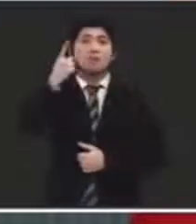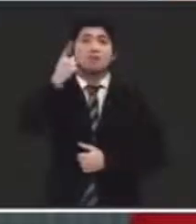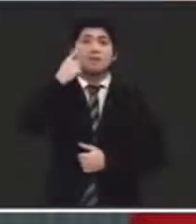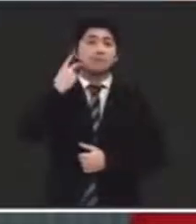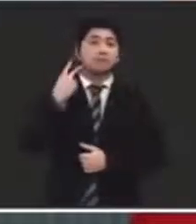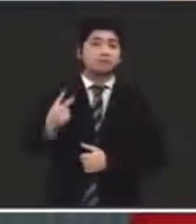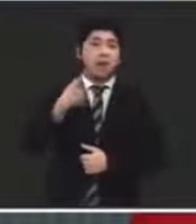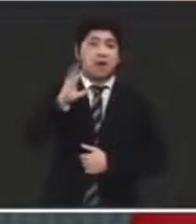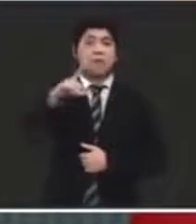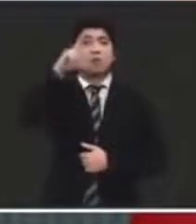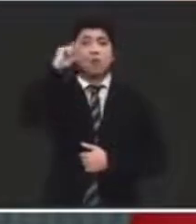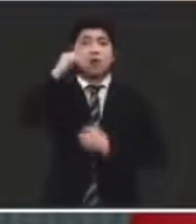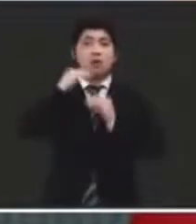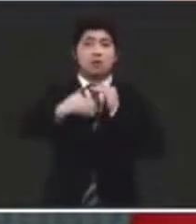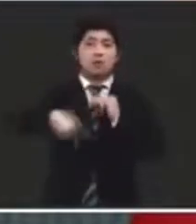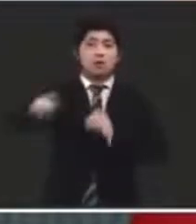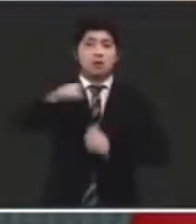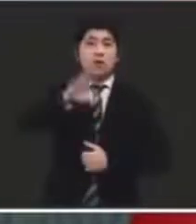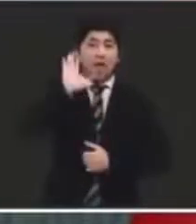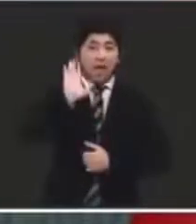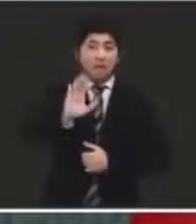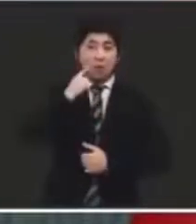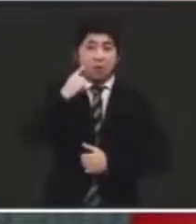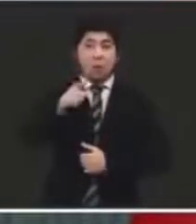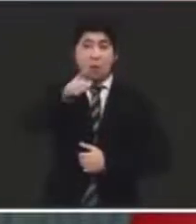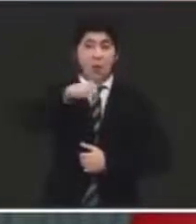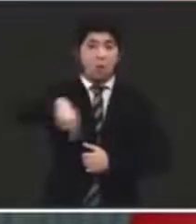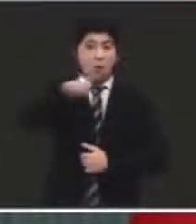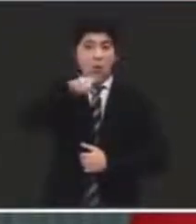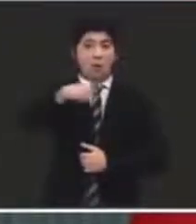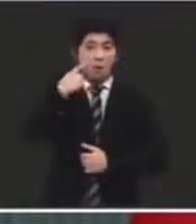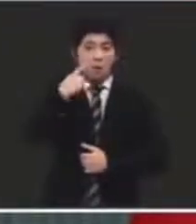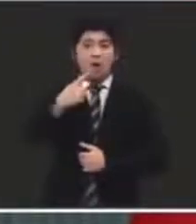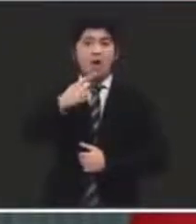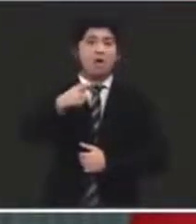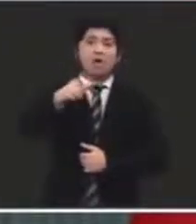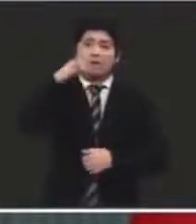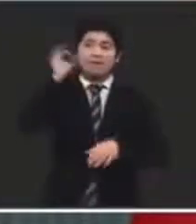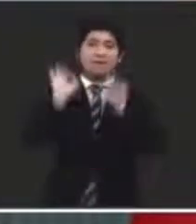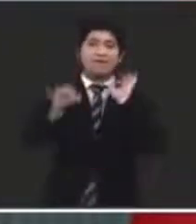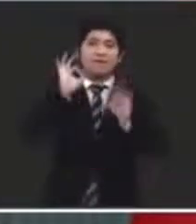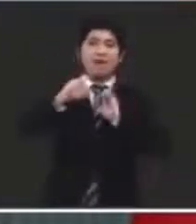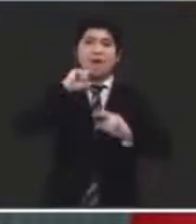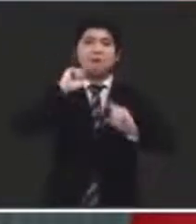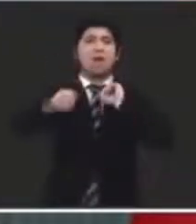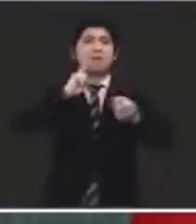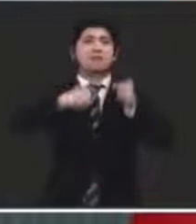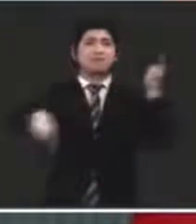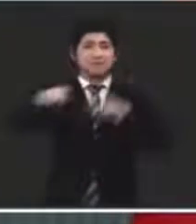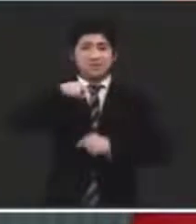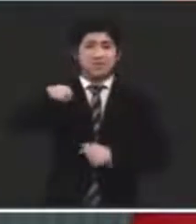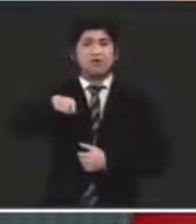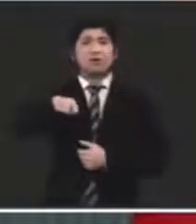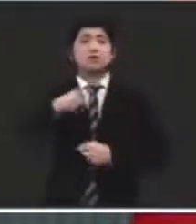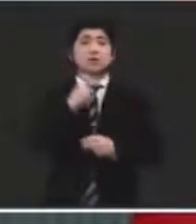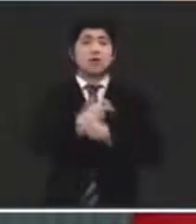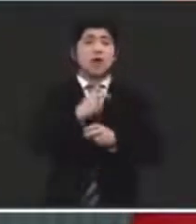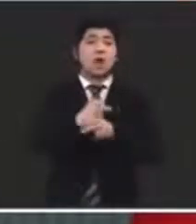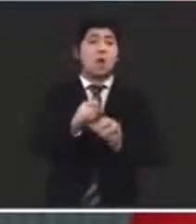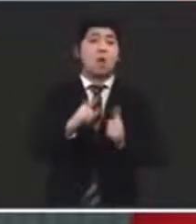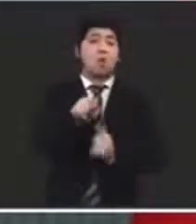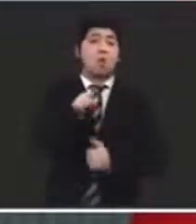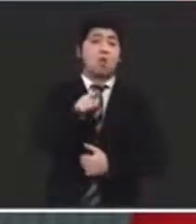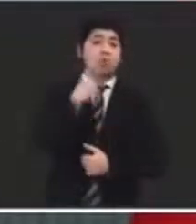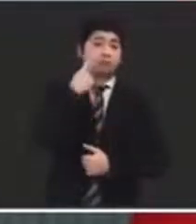hem Yunan halkı hem de onları kukla gibi kullananlar bakımından tehlikeli bir oyundur